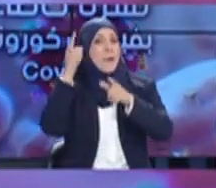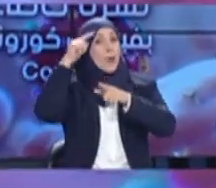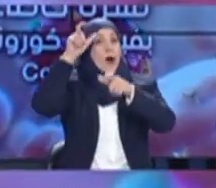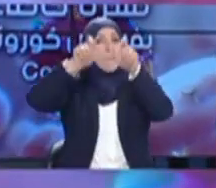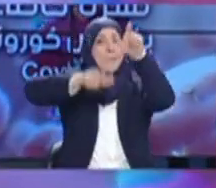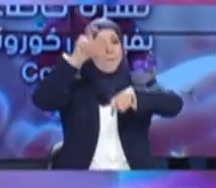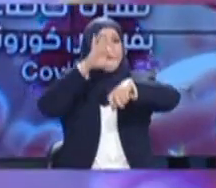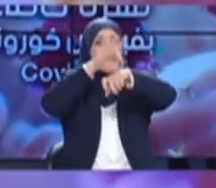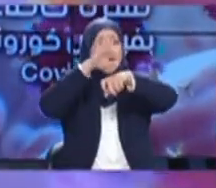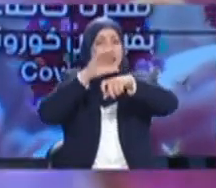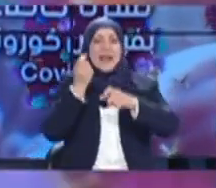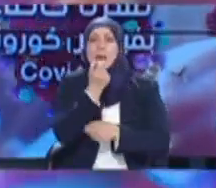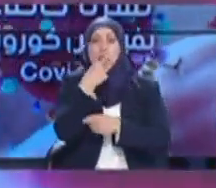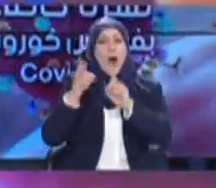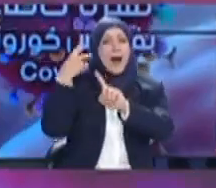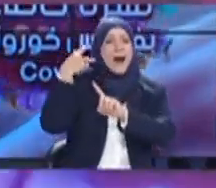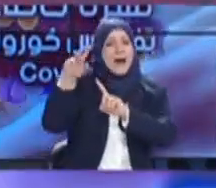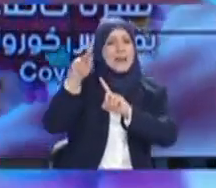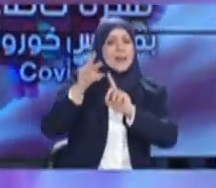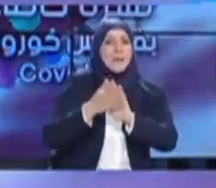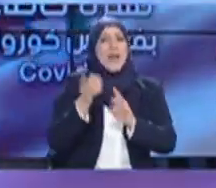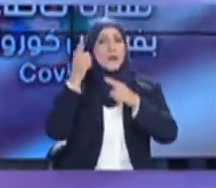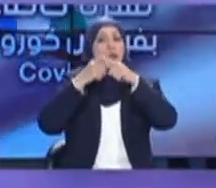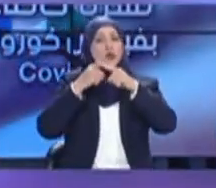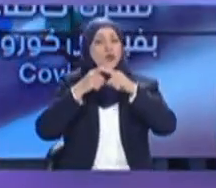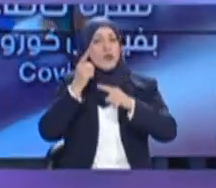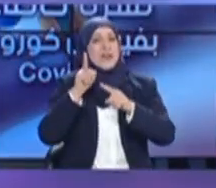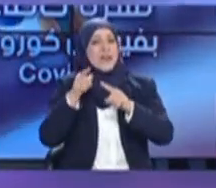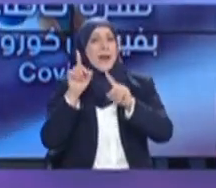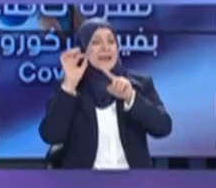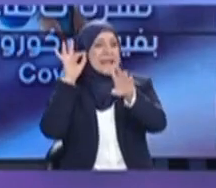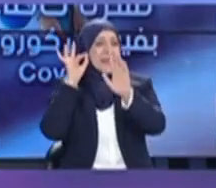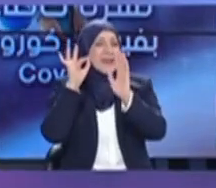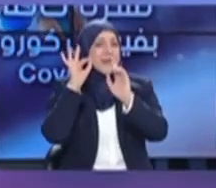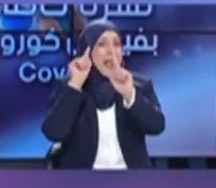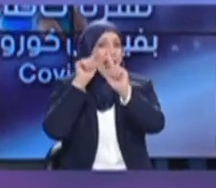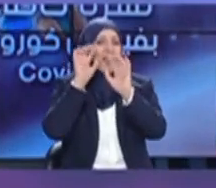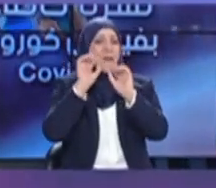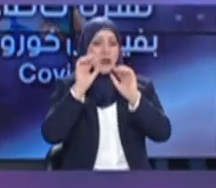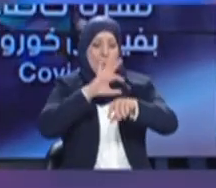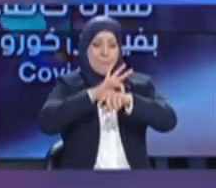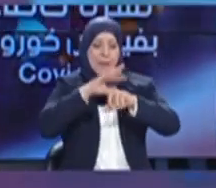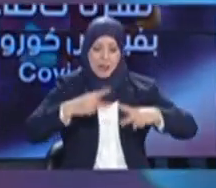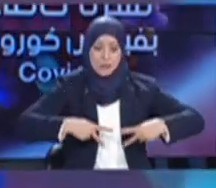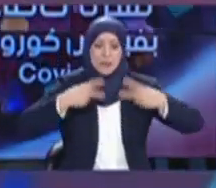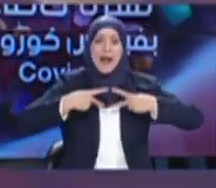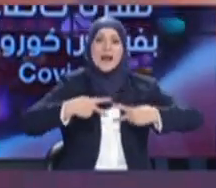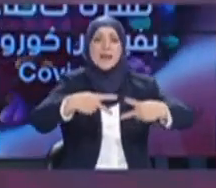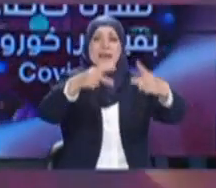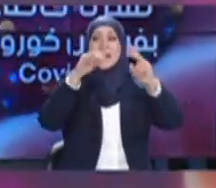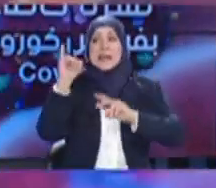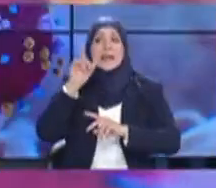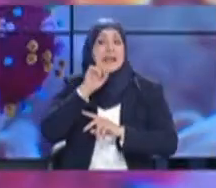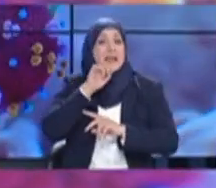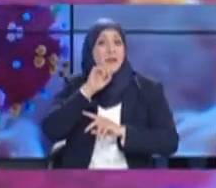في الكورتيكويد وياخذوا في مضادات الالتهاب وعندهم امراض مزمنه. الناس هذوما على لا تقدر كان